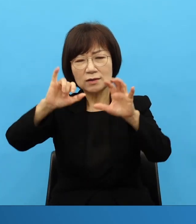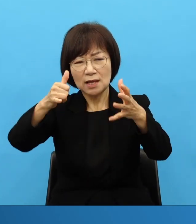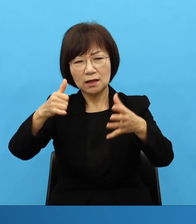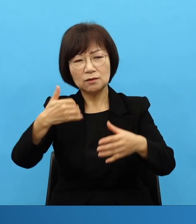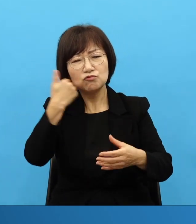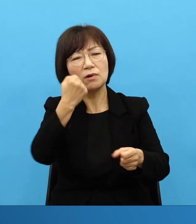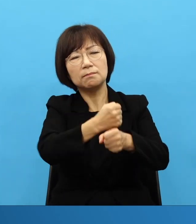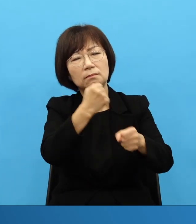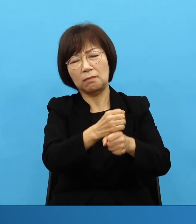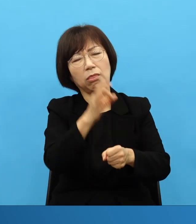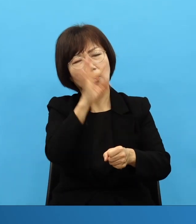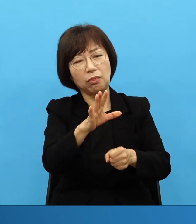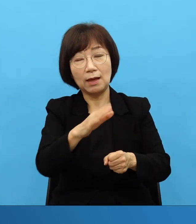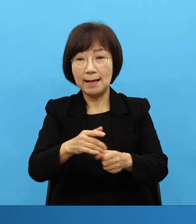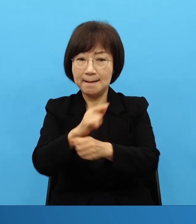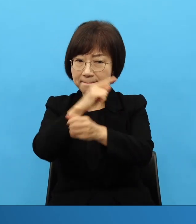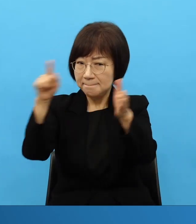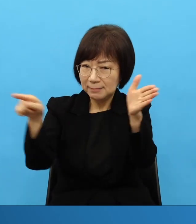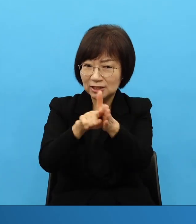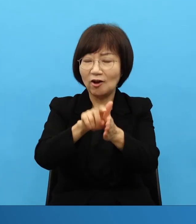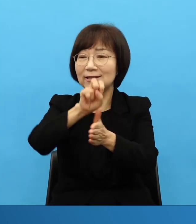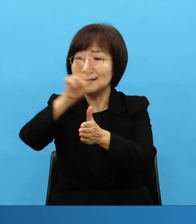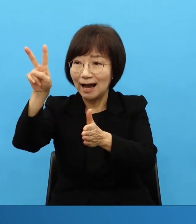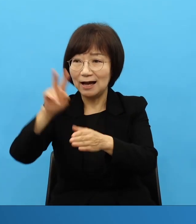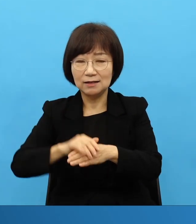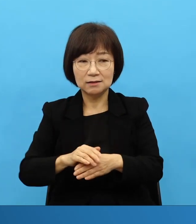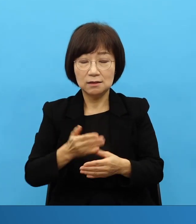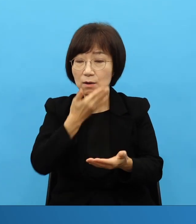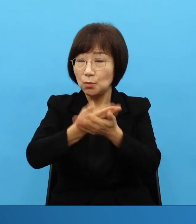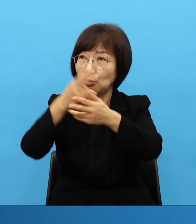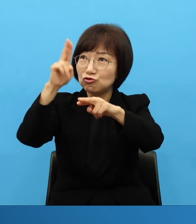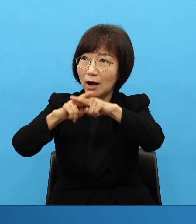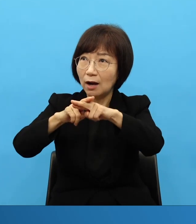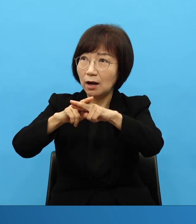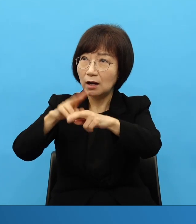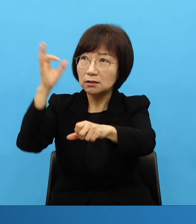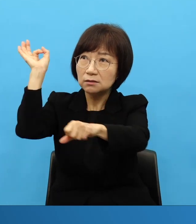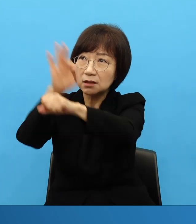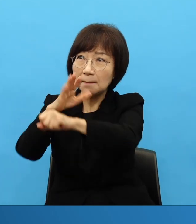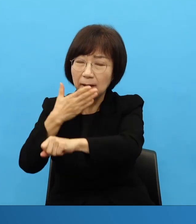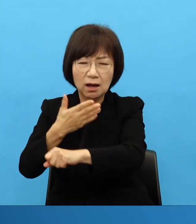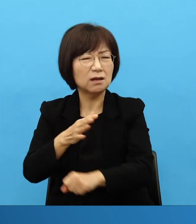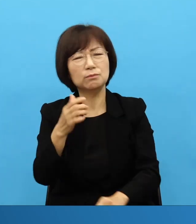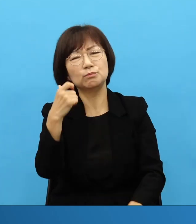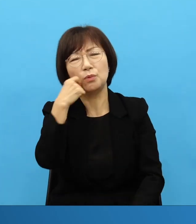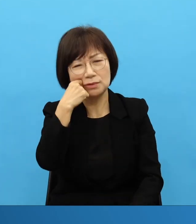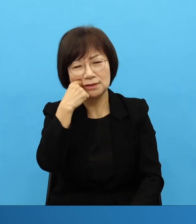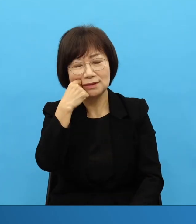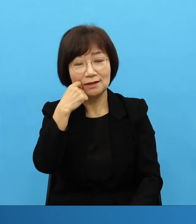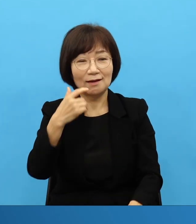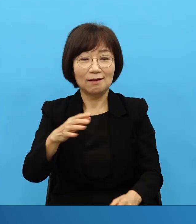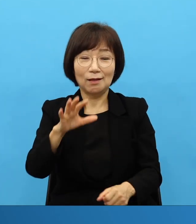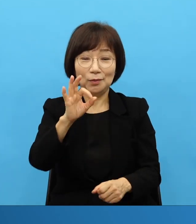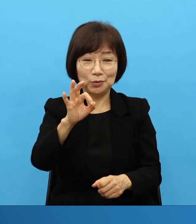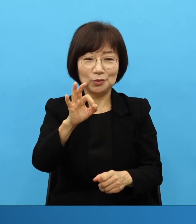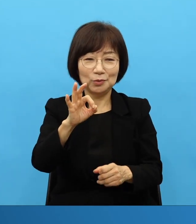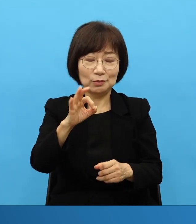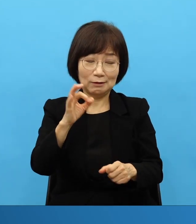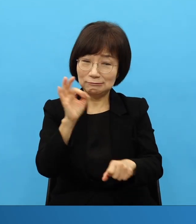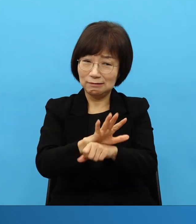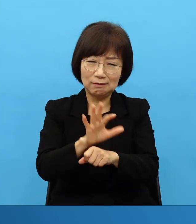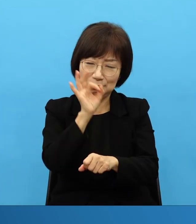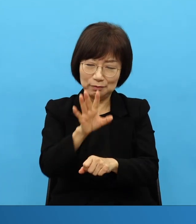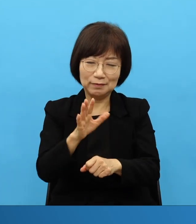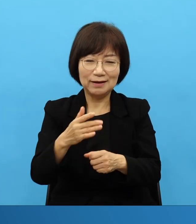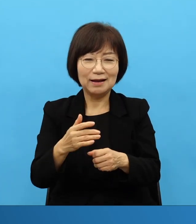spiritual realm is not something that you can 보좌 make. You have to 돈 주고 살 believe 수 it. 없어요. 믿으라는 The throne 겁니다. of heaven, you cannot buy it with 누리는 money. You have to 방법 believe 얘기해서 it. 기도로. And the way to enjoy it is through